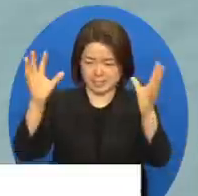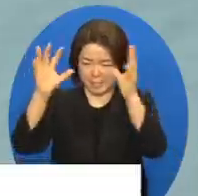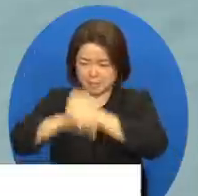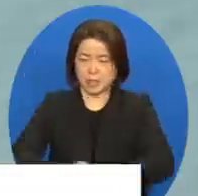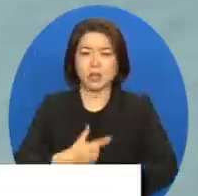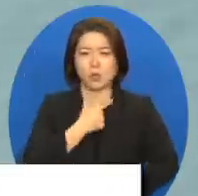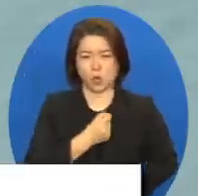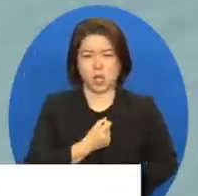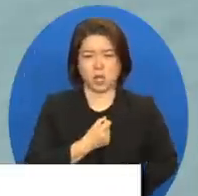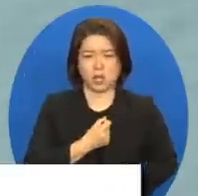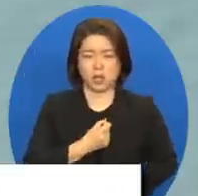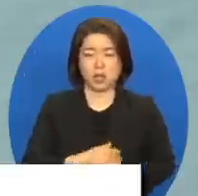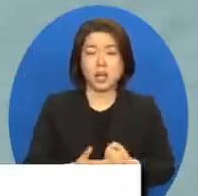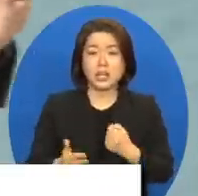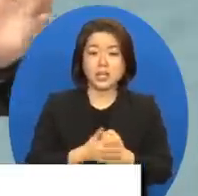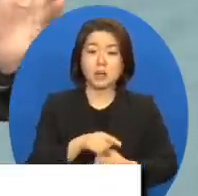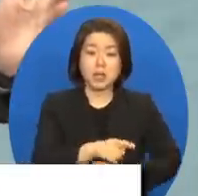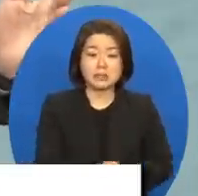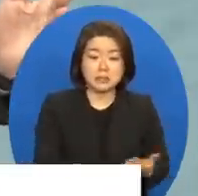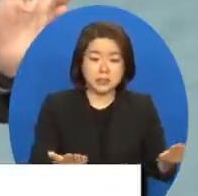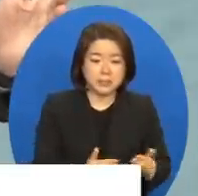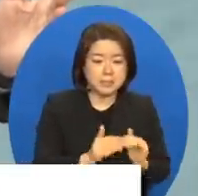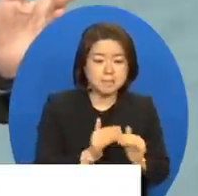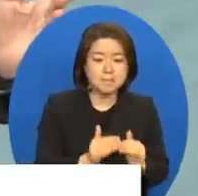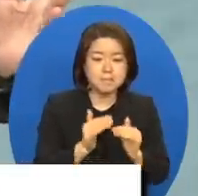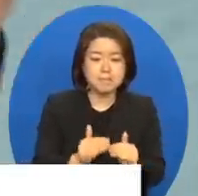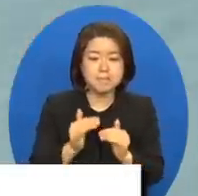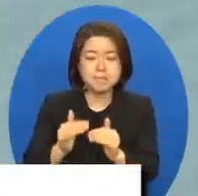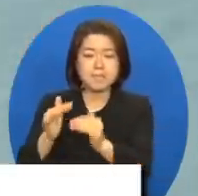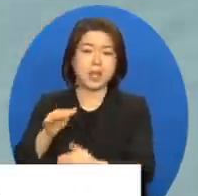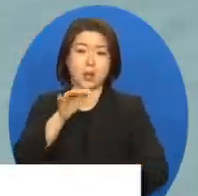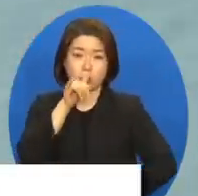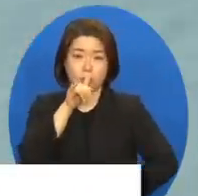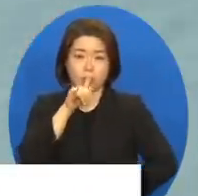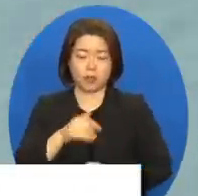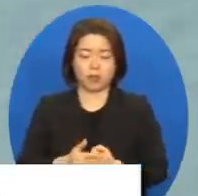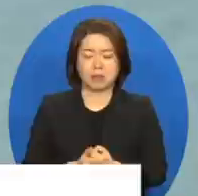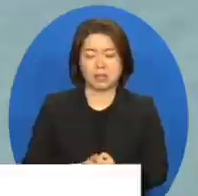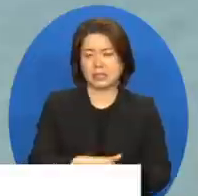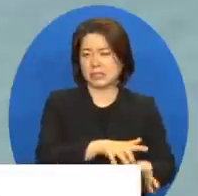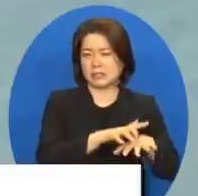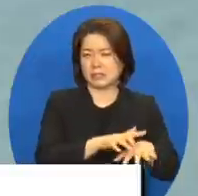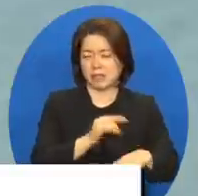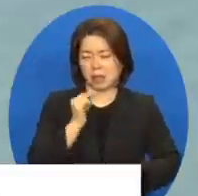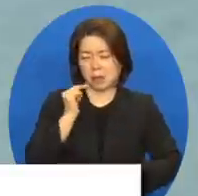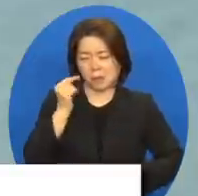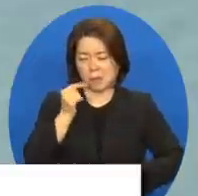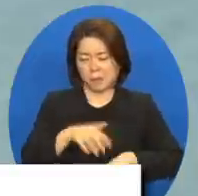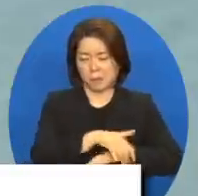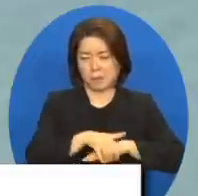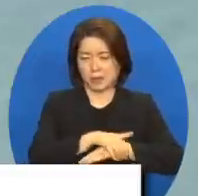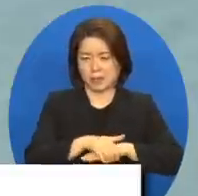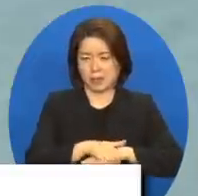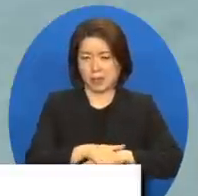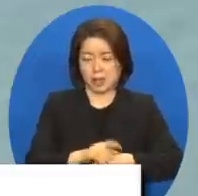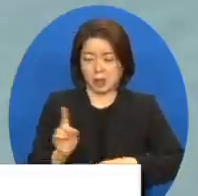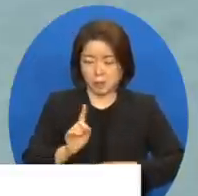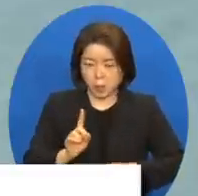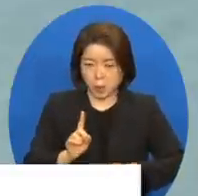원합니다. 그래서 그 작업을 하고 있습니다. 그래서 사탄이 쓴 전략이 가정을 무너뜨리는